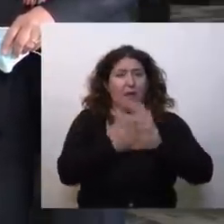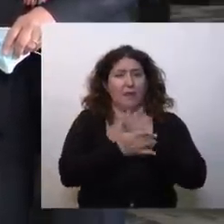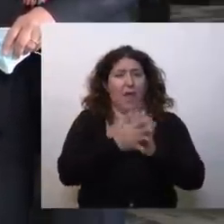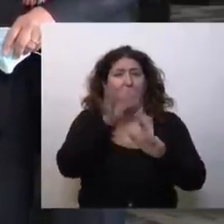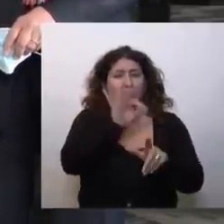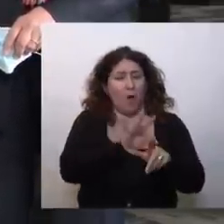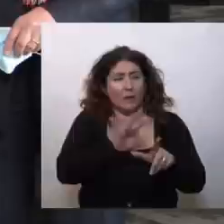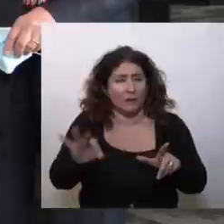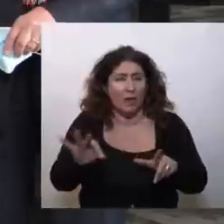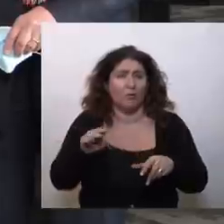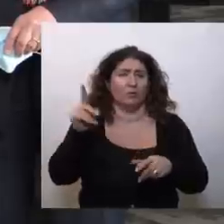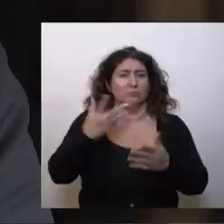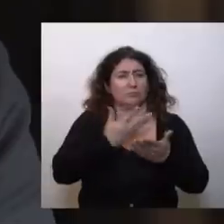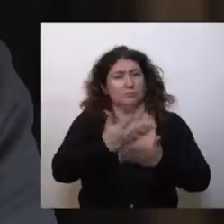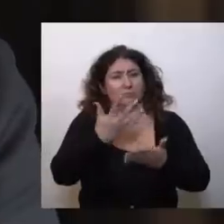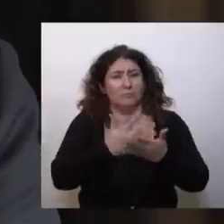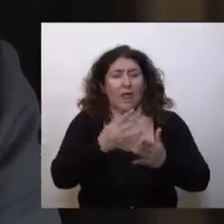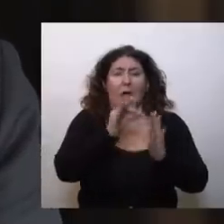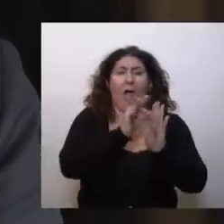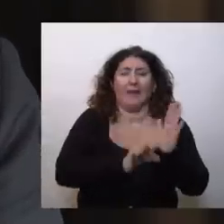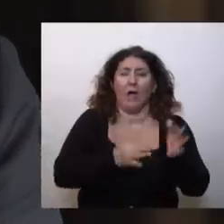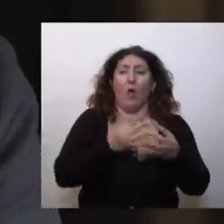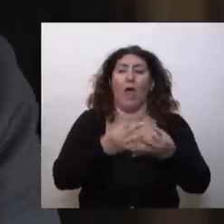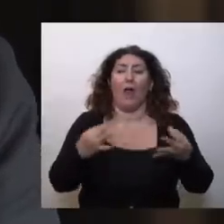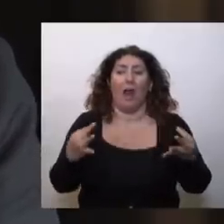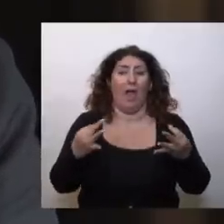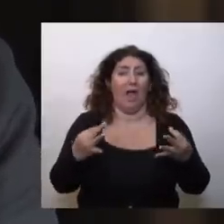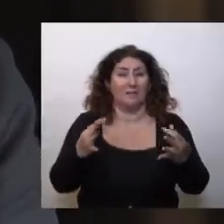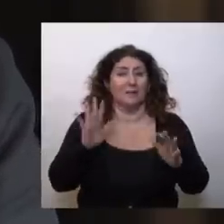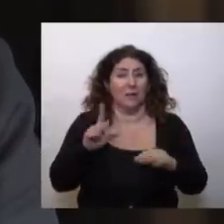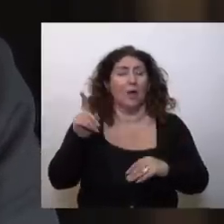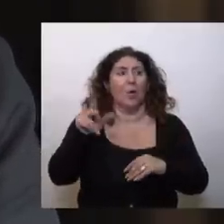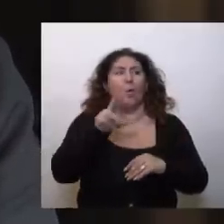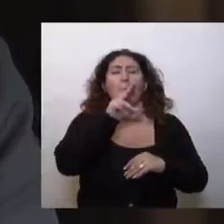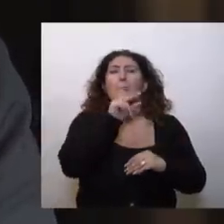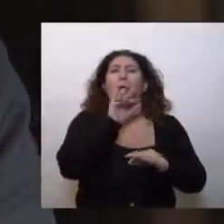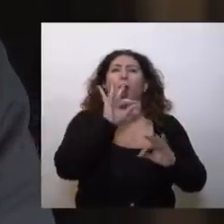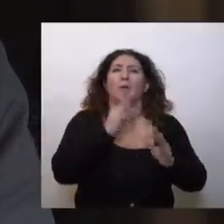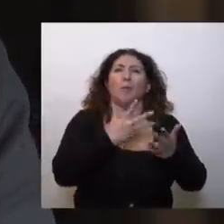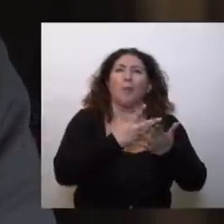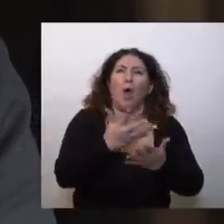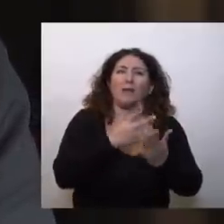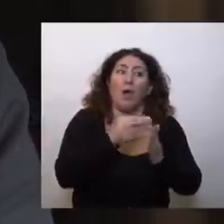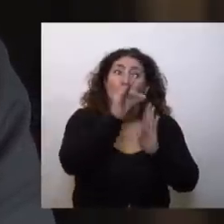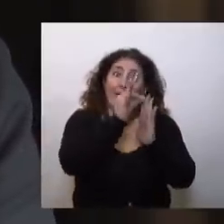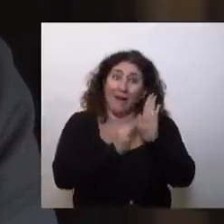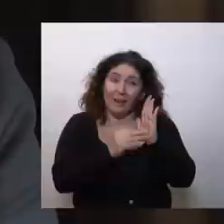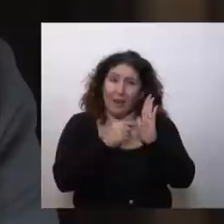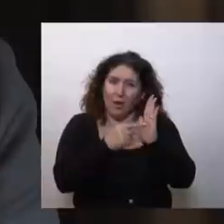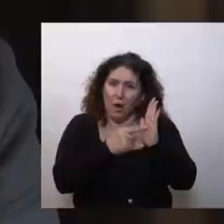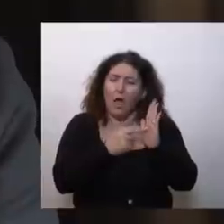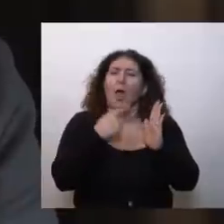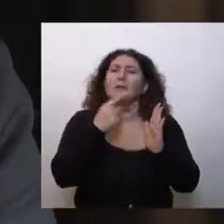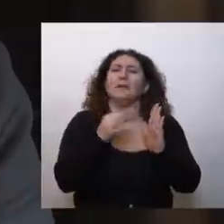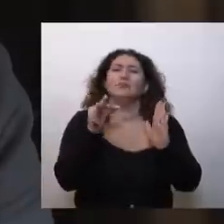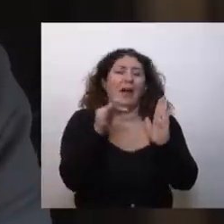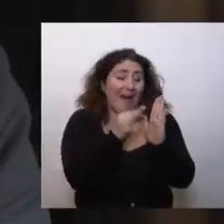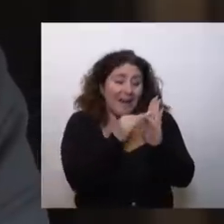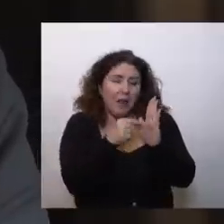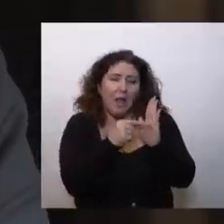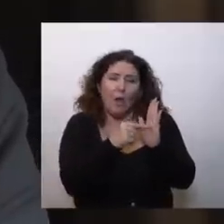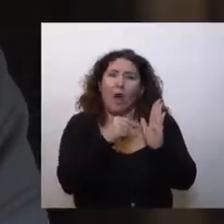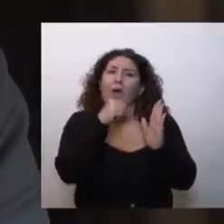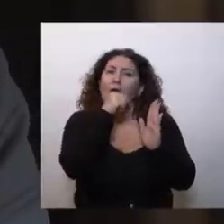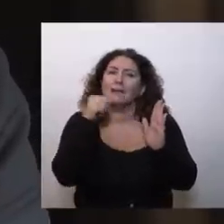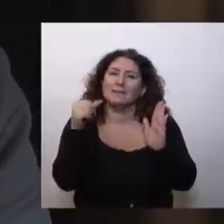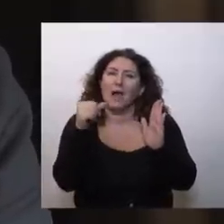ha parlato della regola classica, ma quando parla della regola ci dice anche che la regola serve per avere sempre